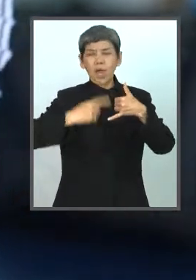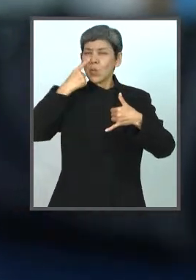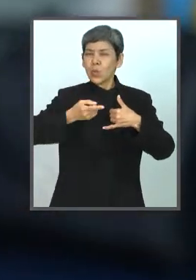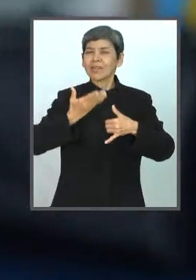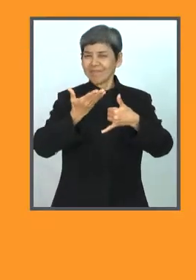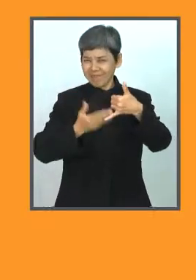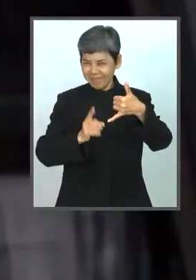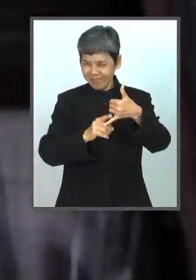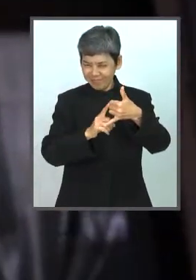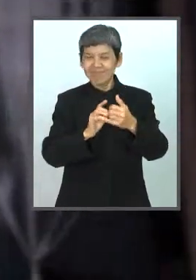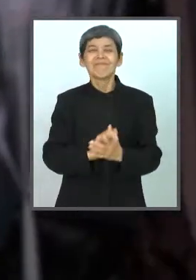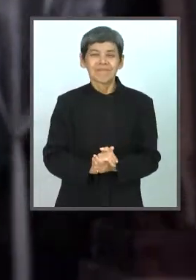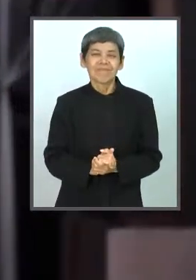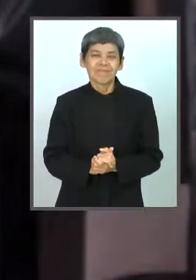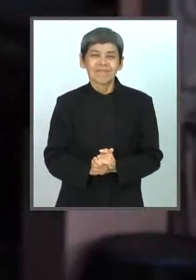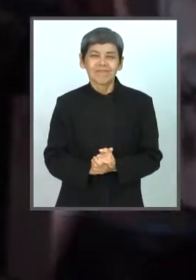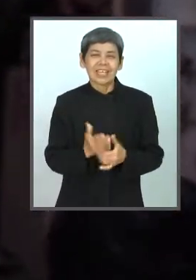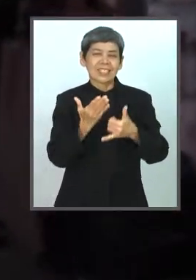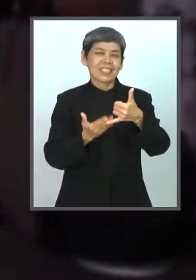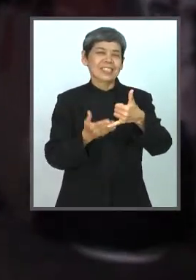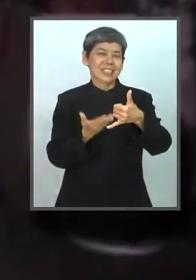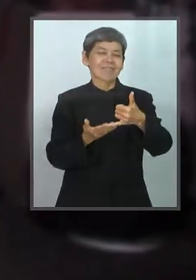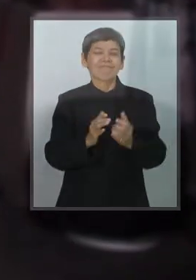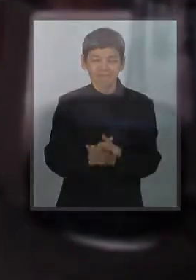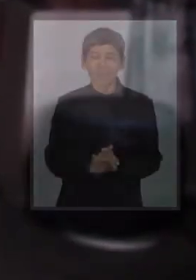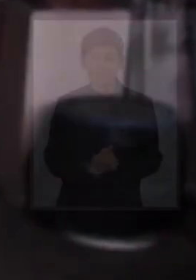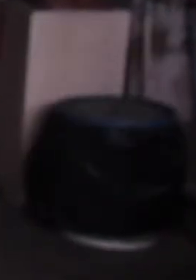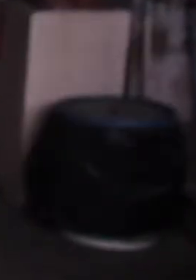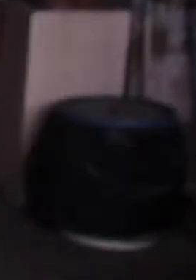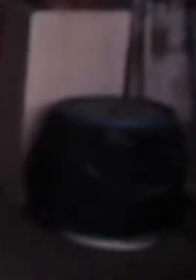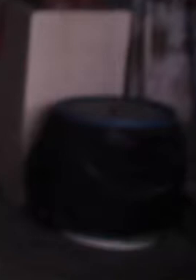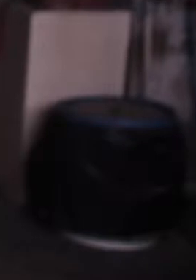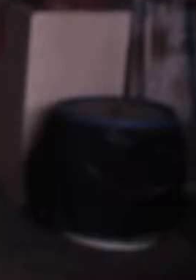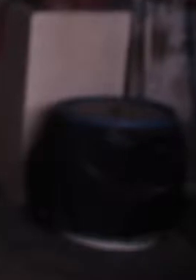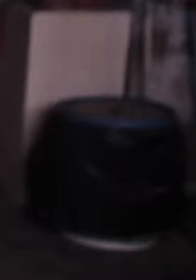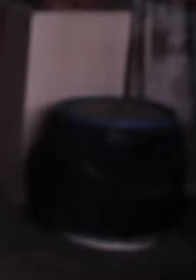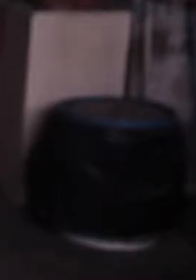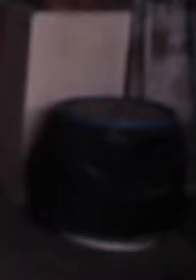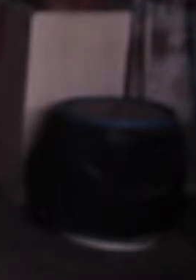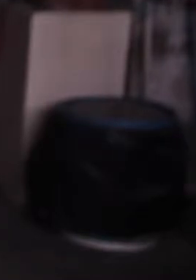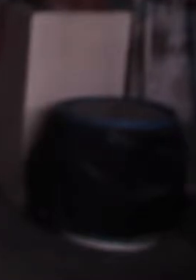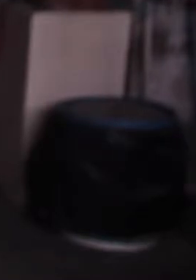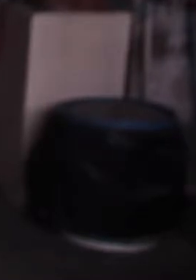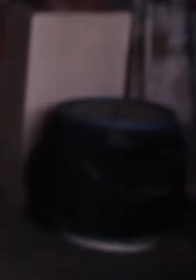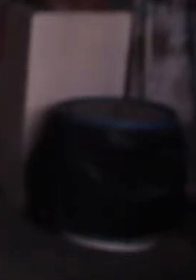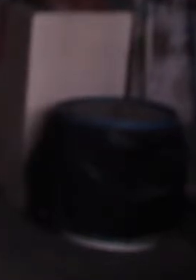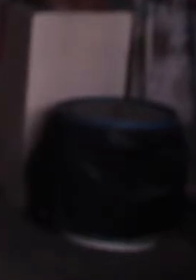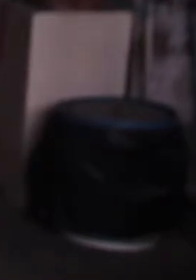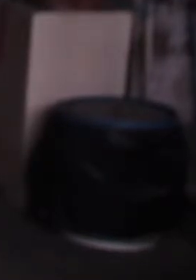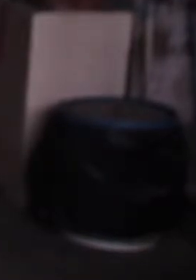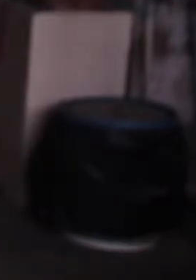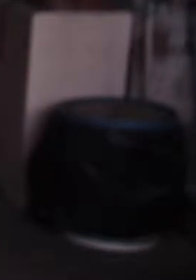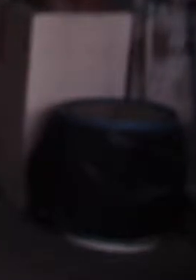นั่นก็คือคุณป้าอารีเรืองฤทธิ์ท่านนี้นี่แหละค่ะ ค่ะใครที่ปวดเมื่อยหลังคอบ่าไหล่ออฟฟิศซินโดร